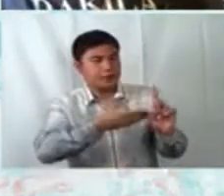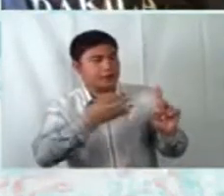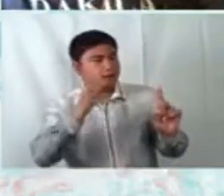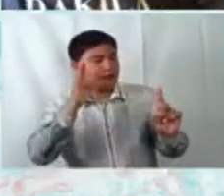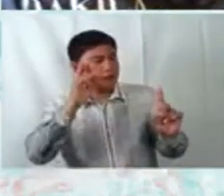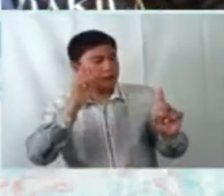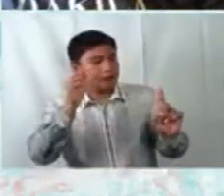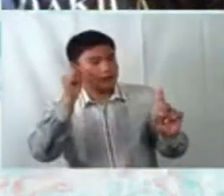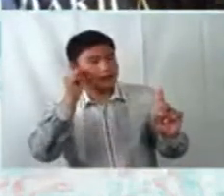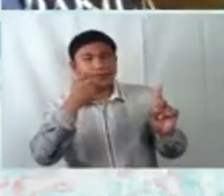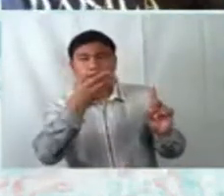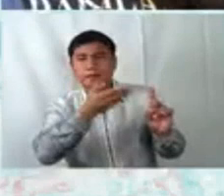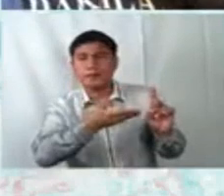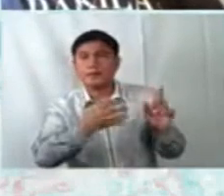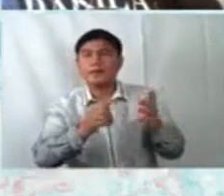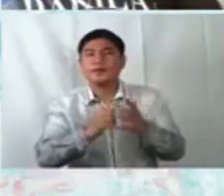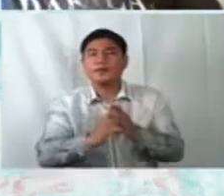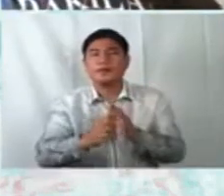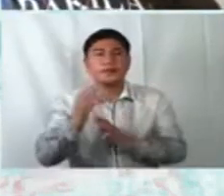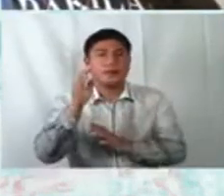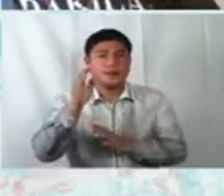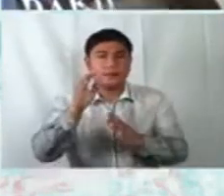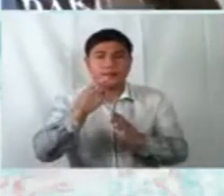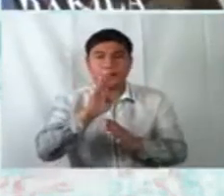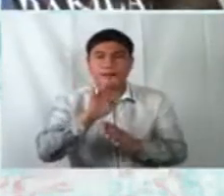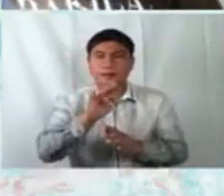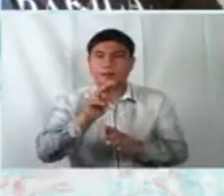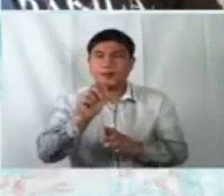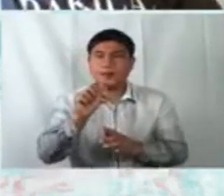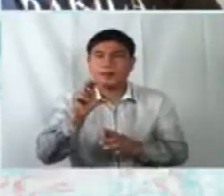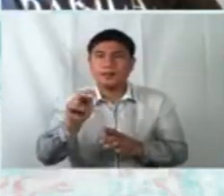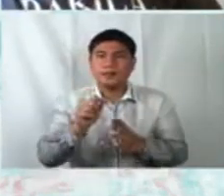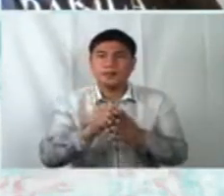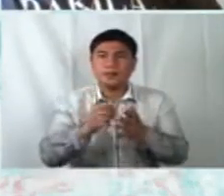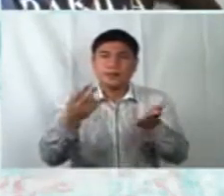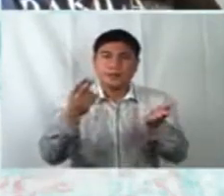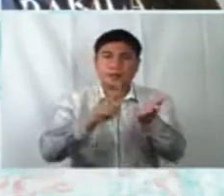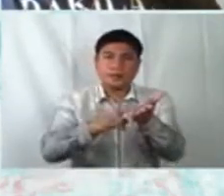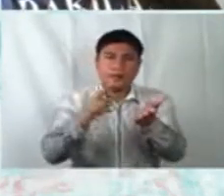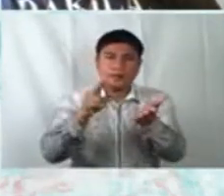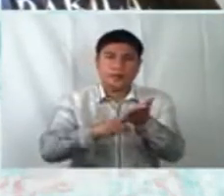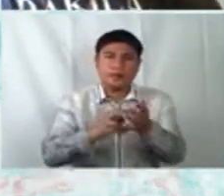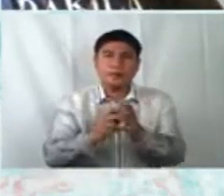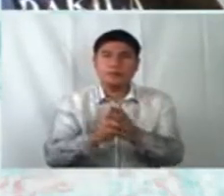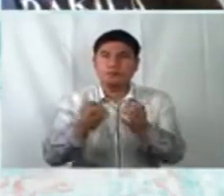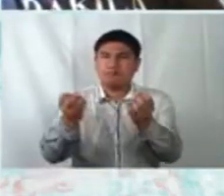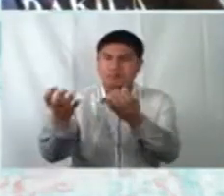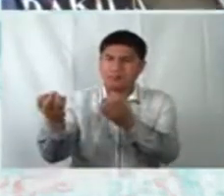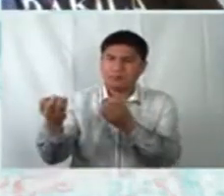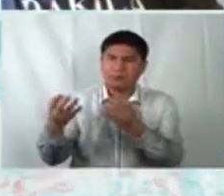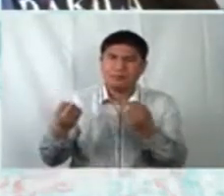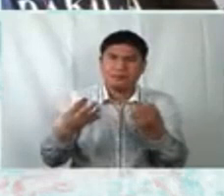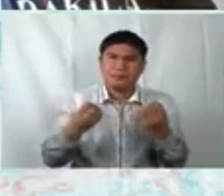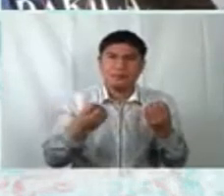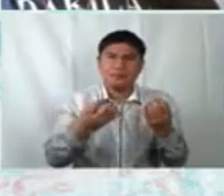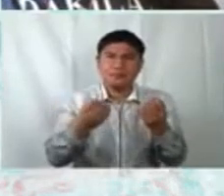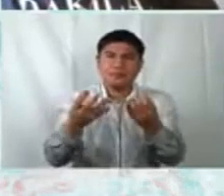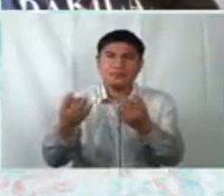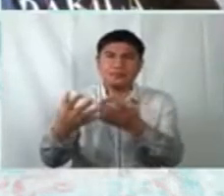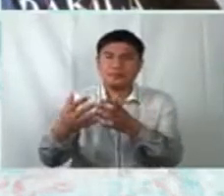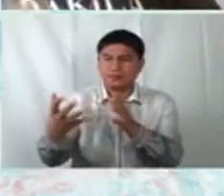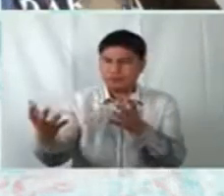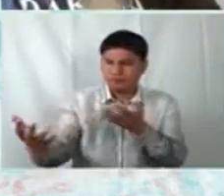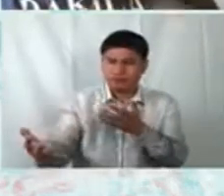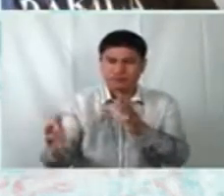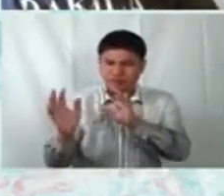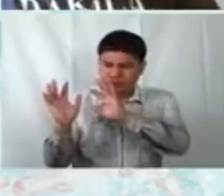Bautista ng Binyan. Ito po ay pinirmahan ng napakaraming mga nagsidalo. Pero